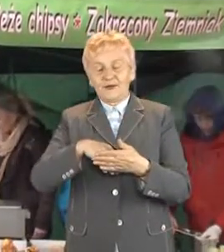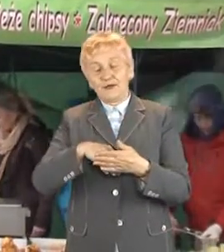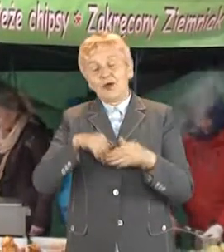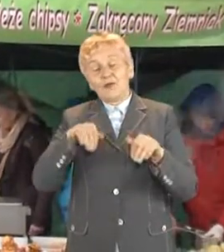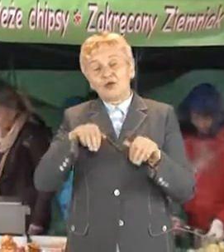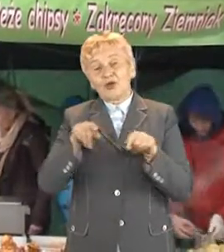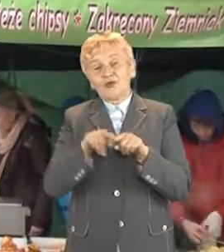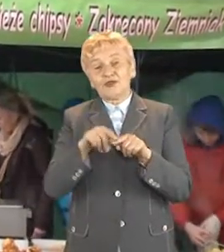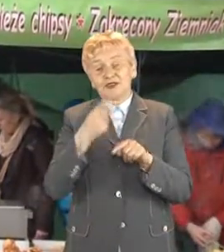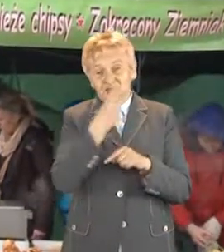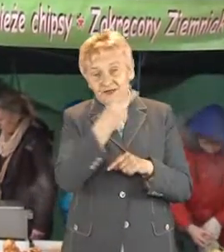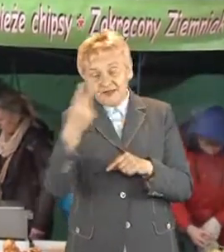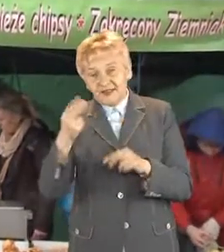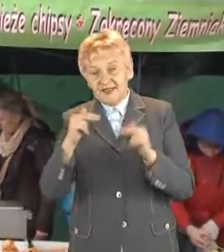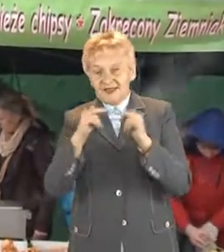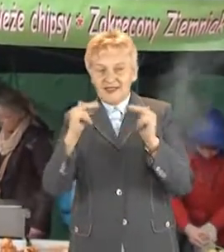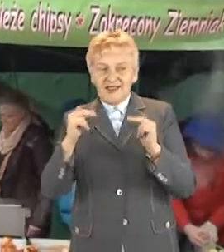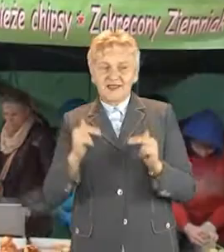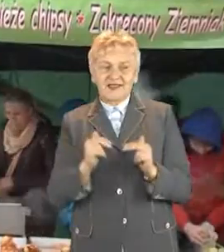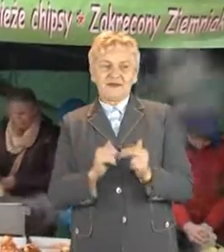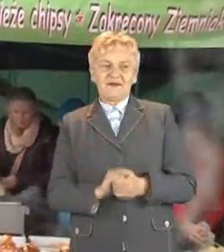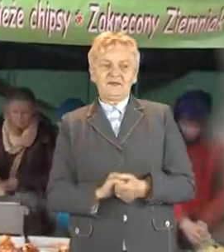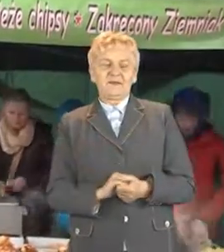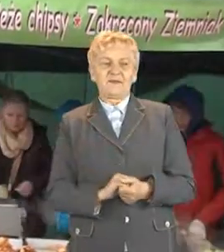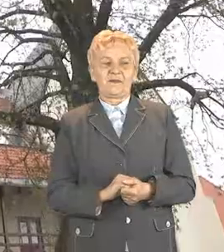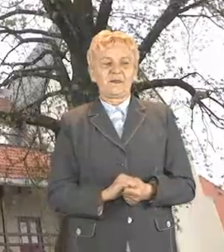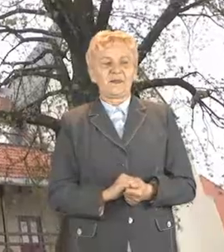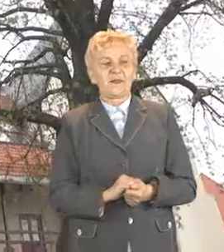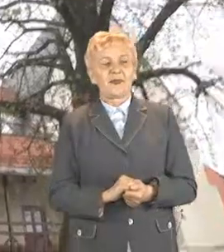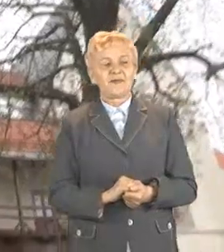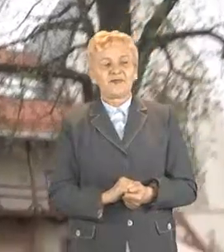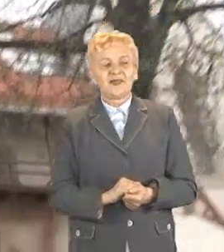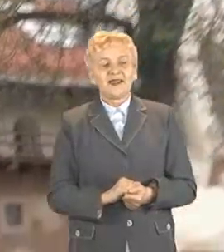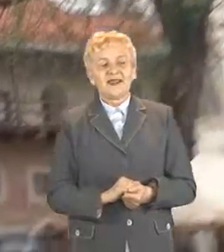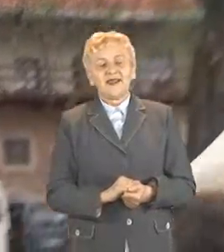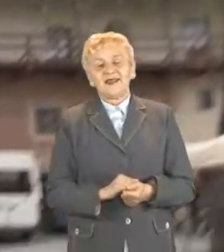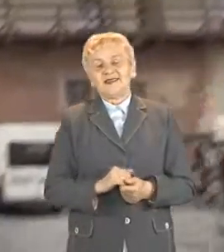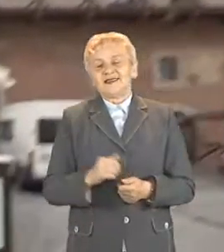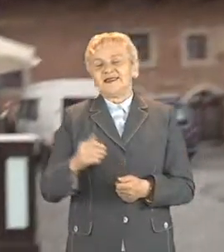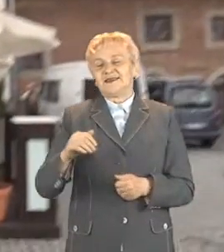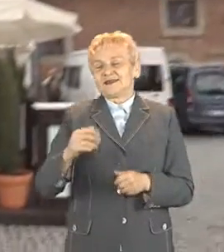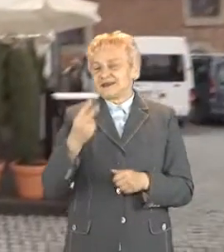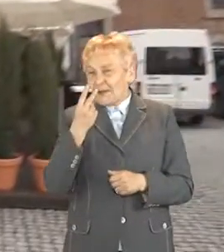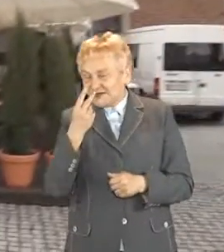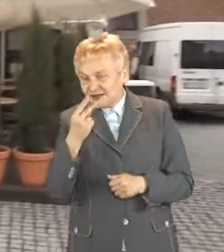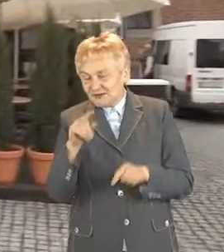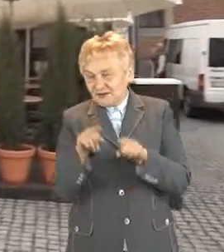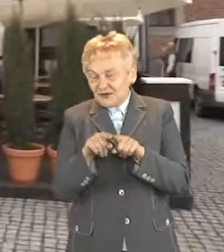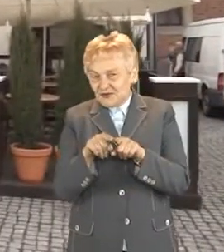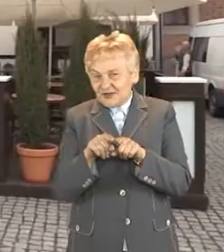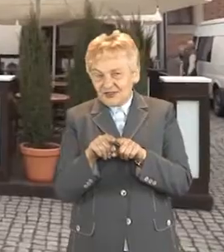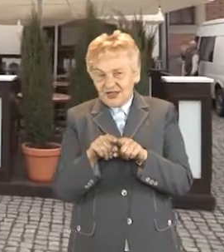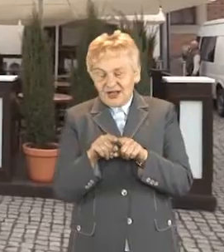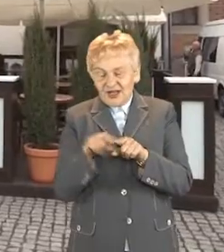zamkowych wolontariuszy. No jesteśmy przygotowani i czekamy na Państwa. Nie mogliśmy zatem oprzeć się okazji i nie zerknąć